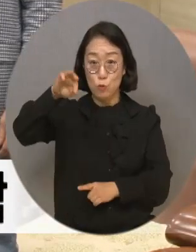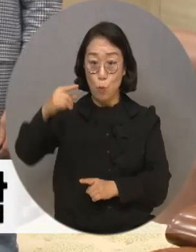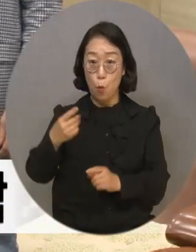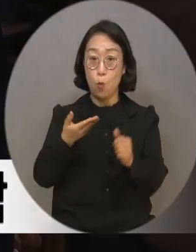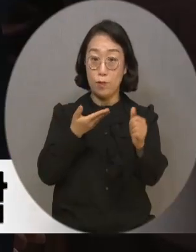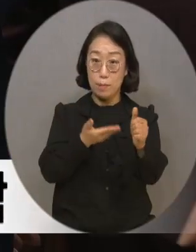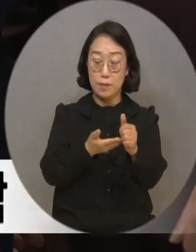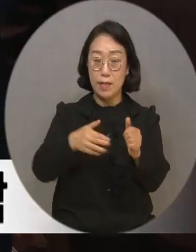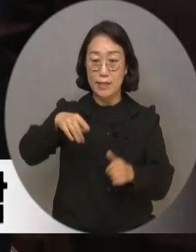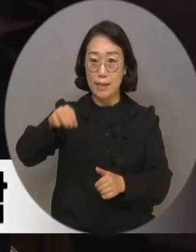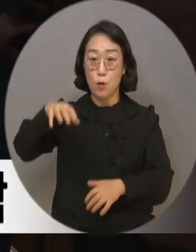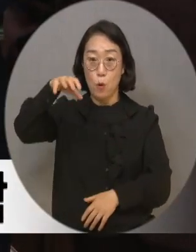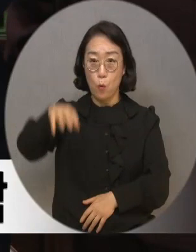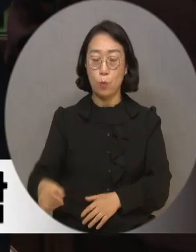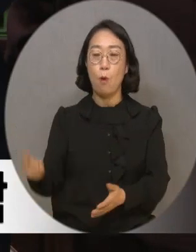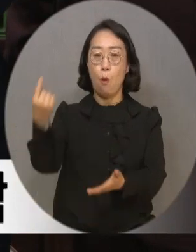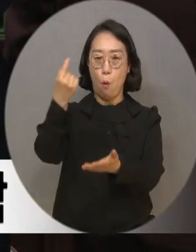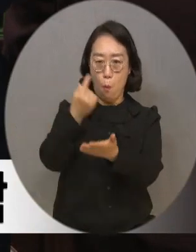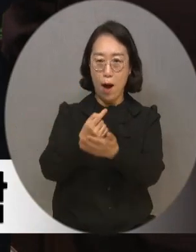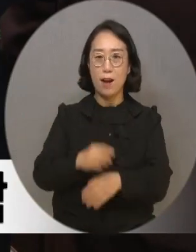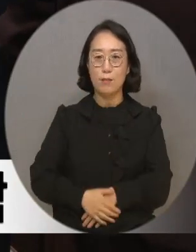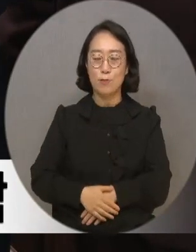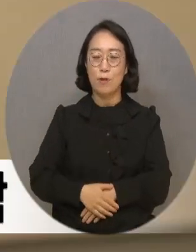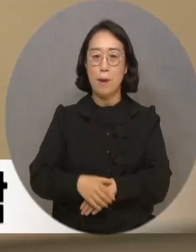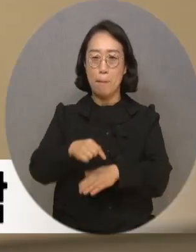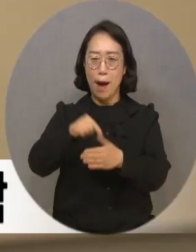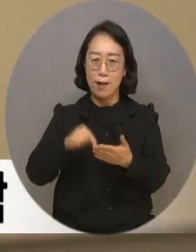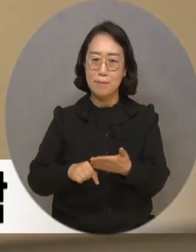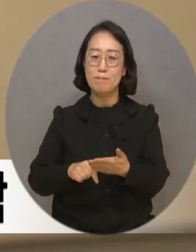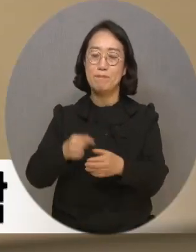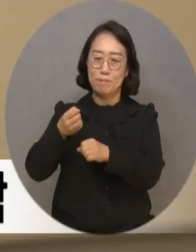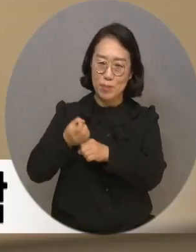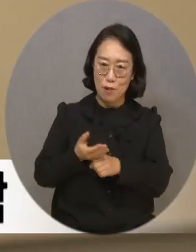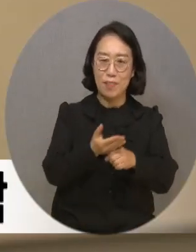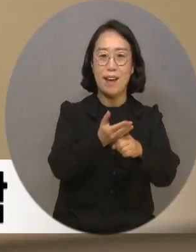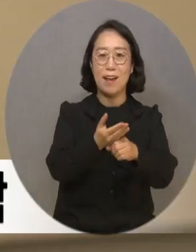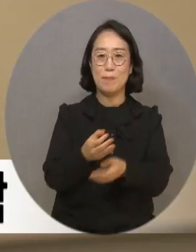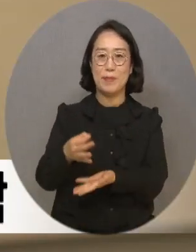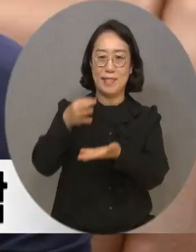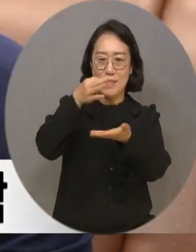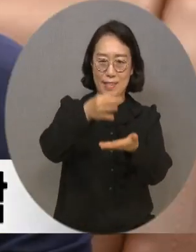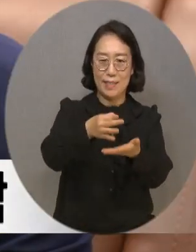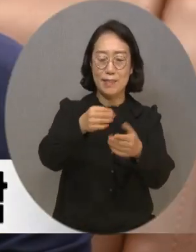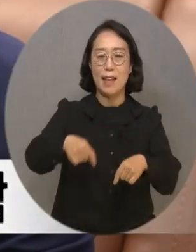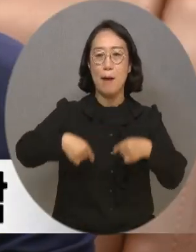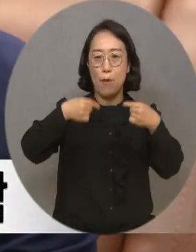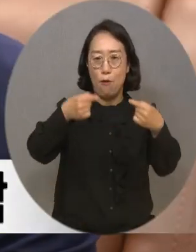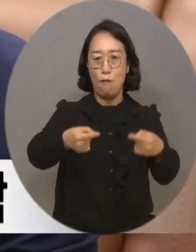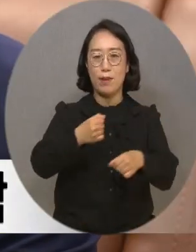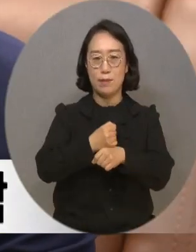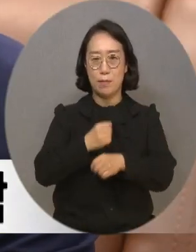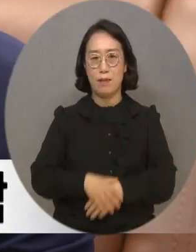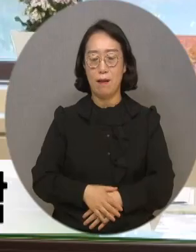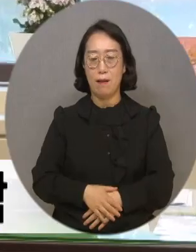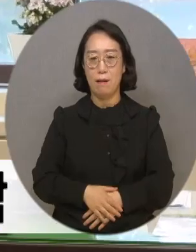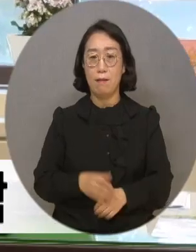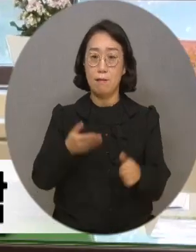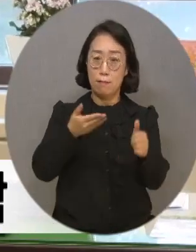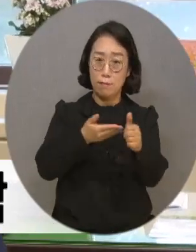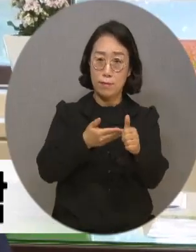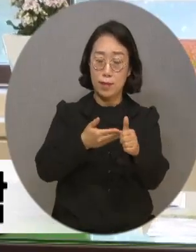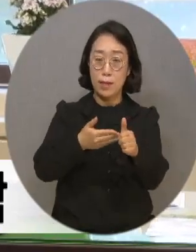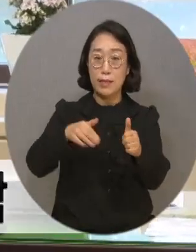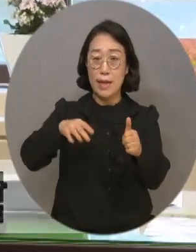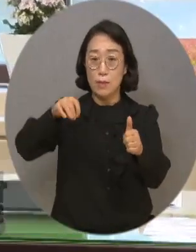전남 장성군을 찾아 김한중 군수에게 따뜻한 마음을 전하며 고향사랑 기부에 동참했습니다. 이수호 군은 장성에